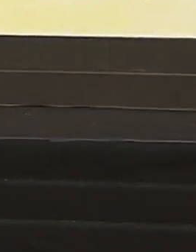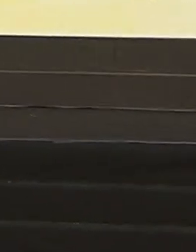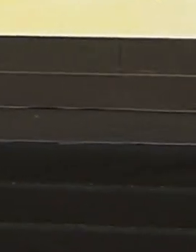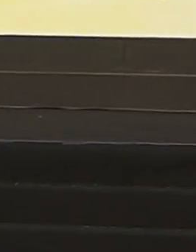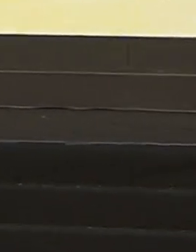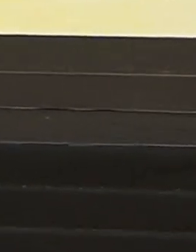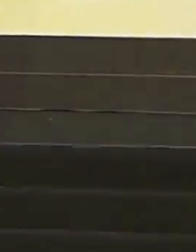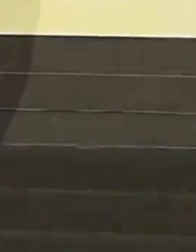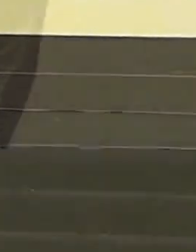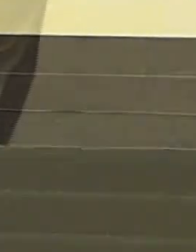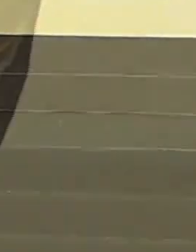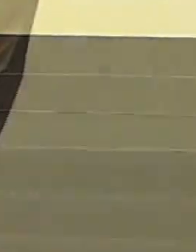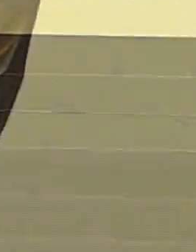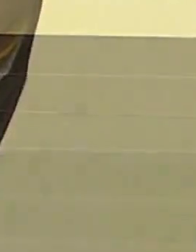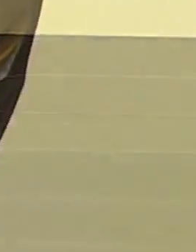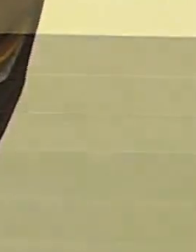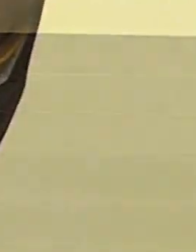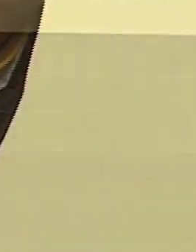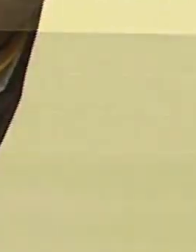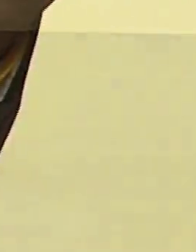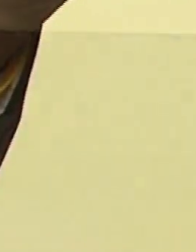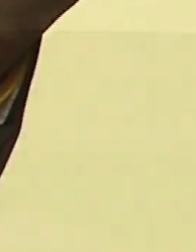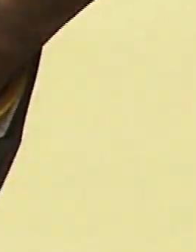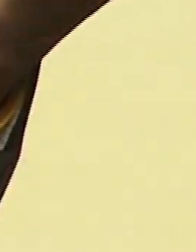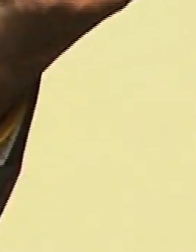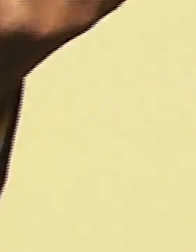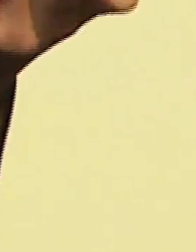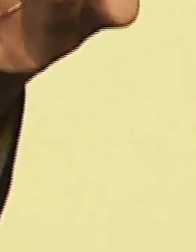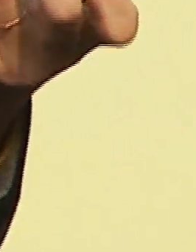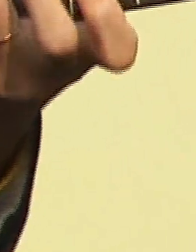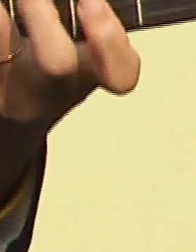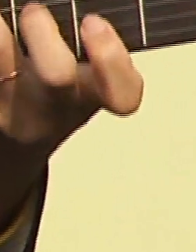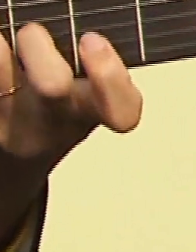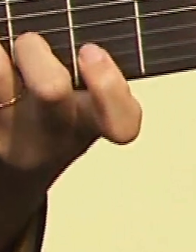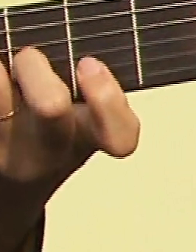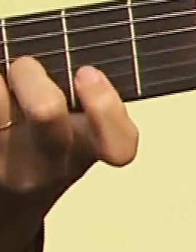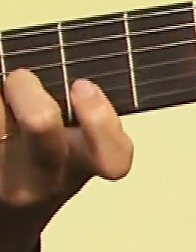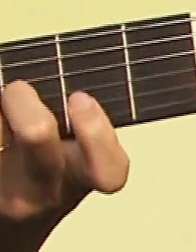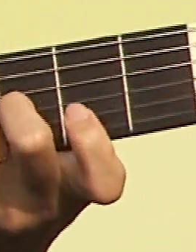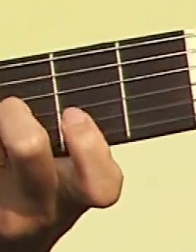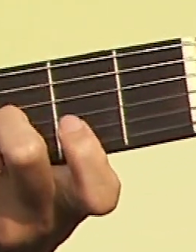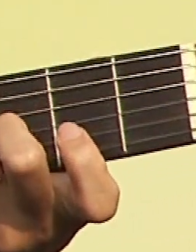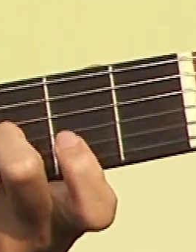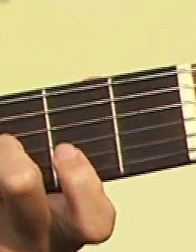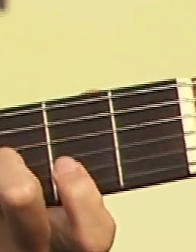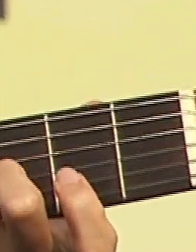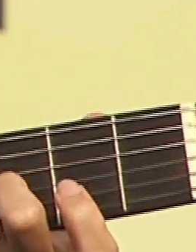Keep.